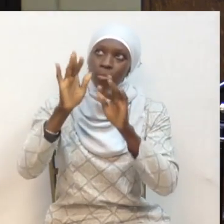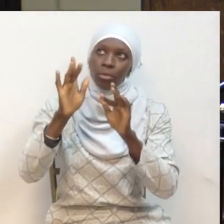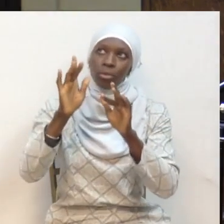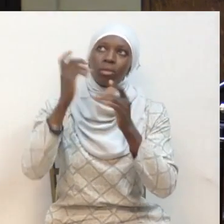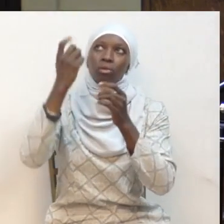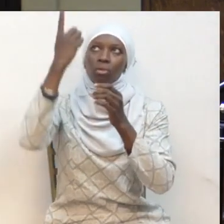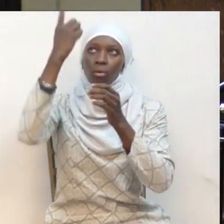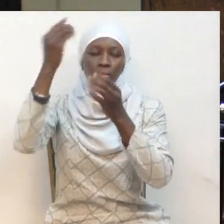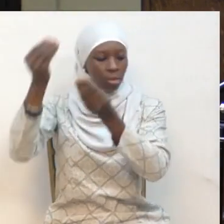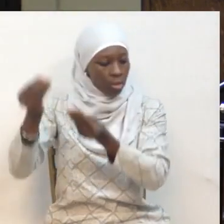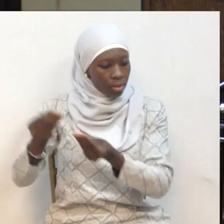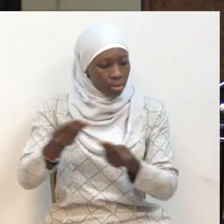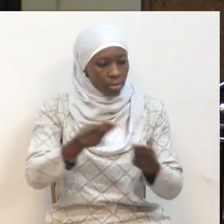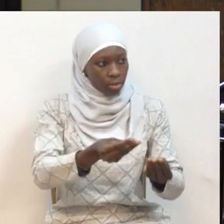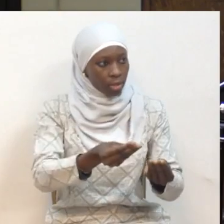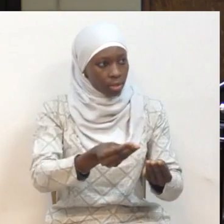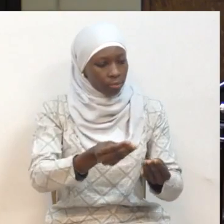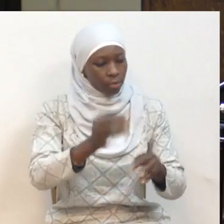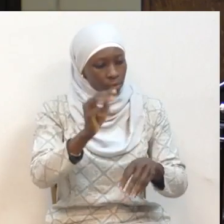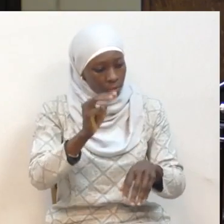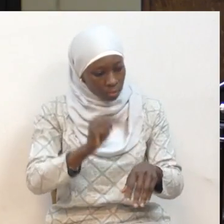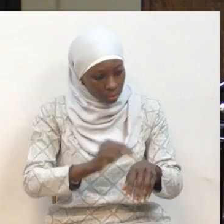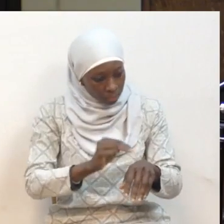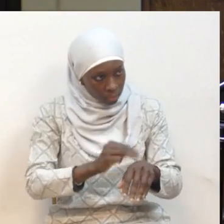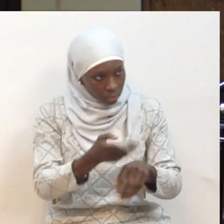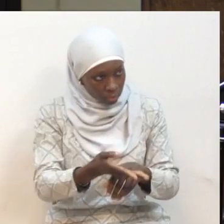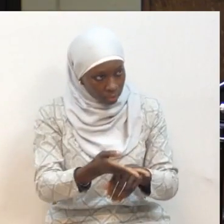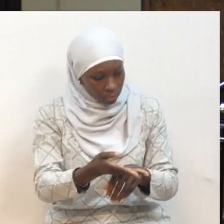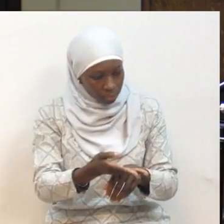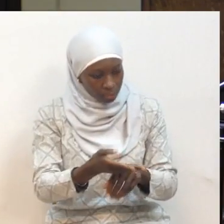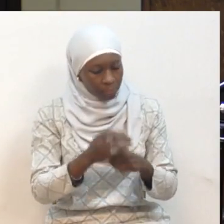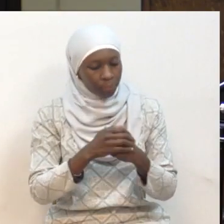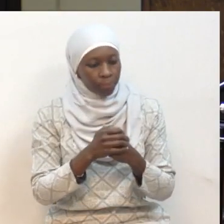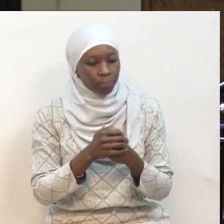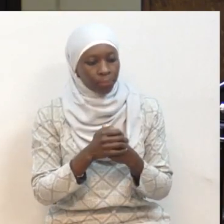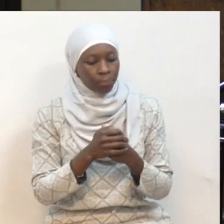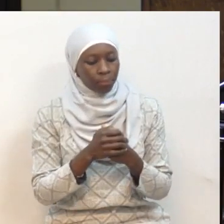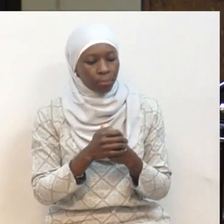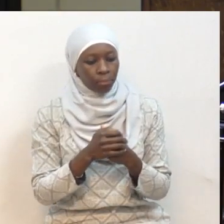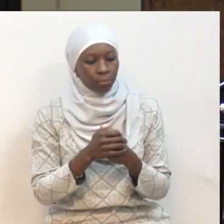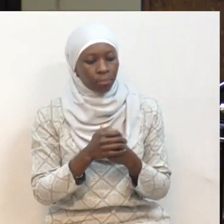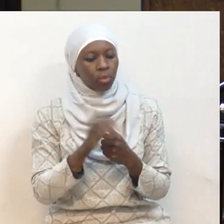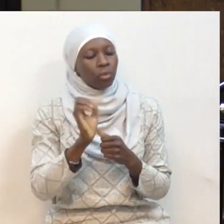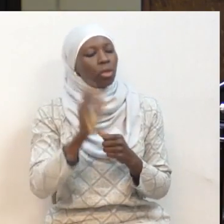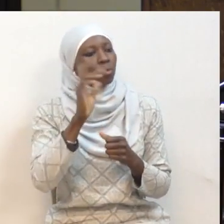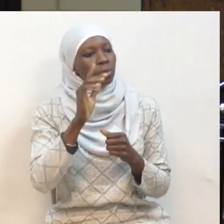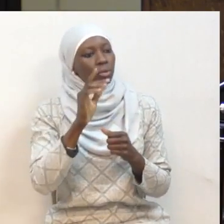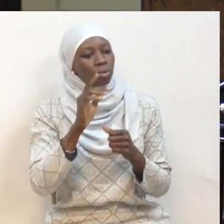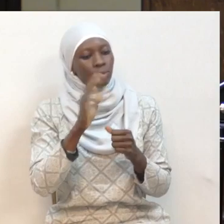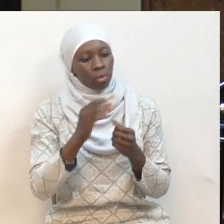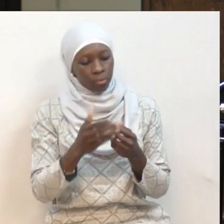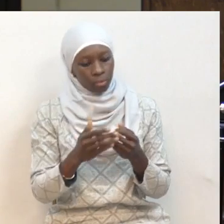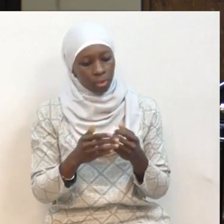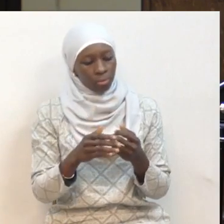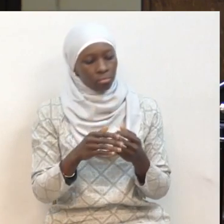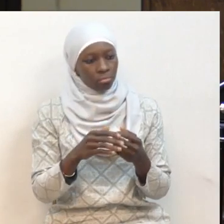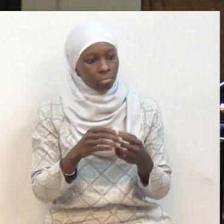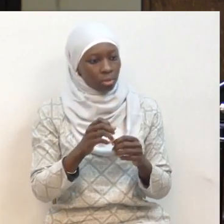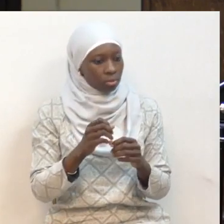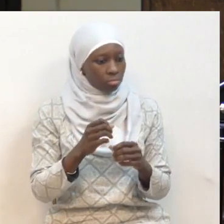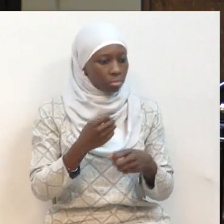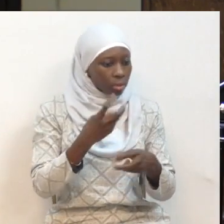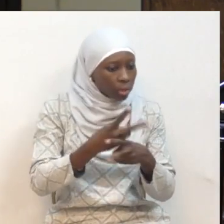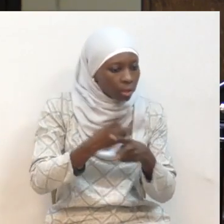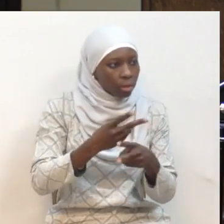bestowed upon you that you were lenient, flexible, and easy with them. وَلَوْ